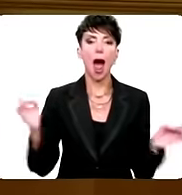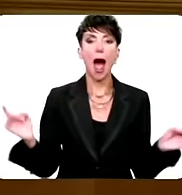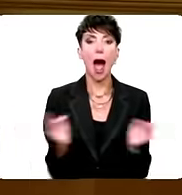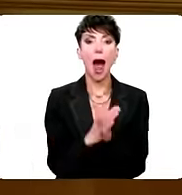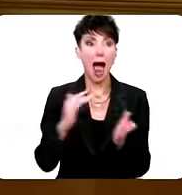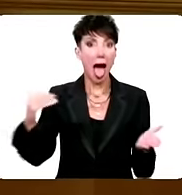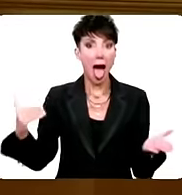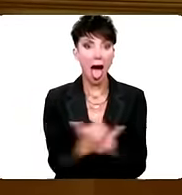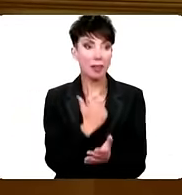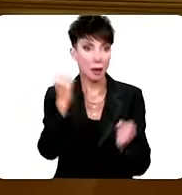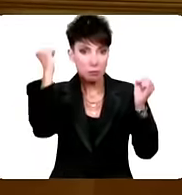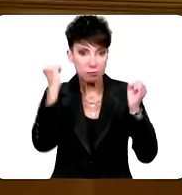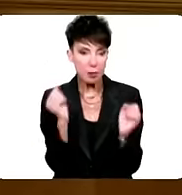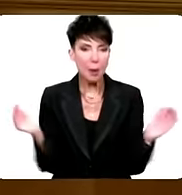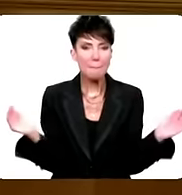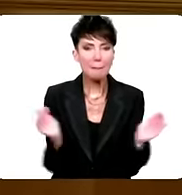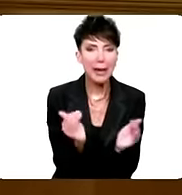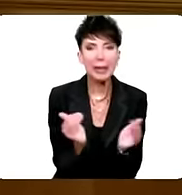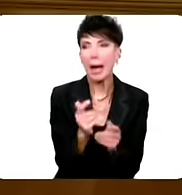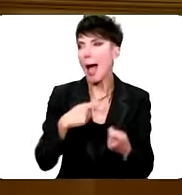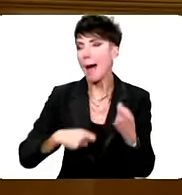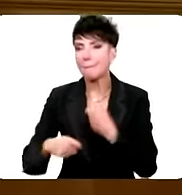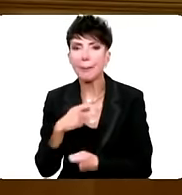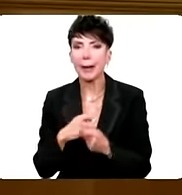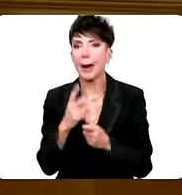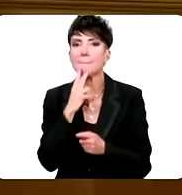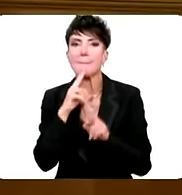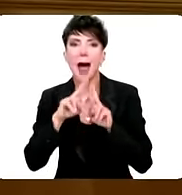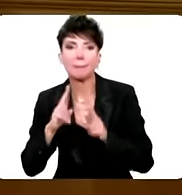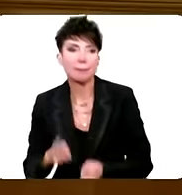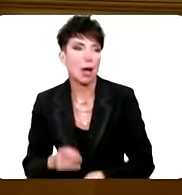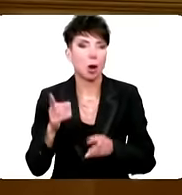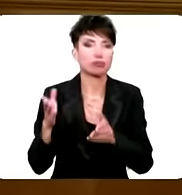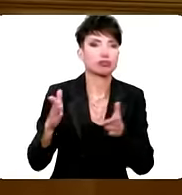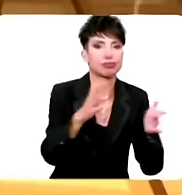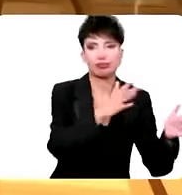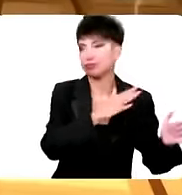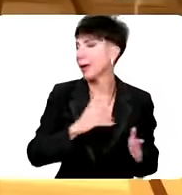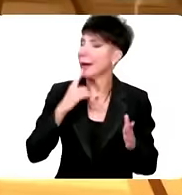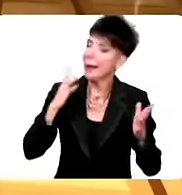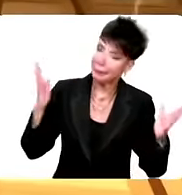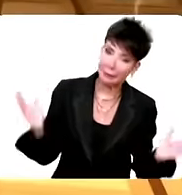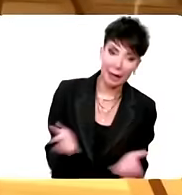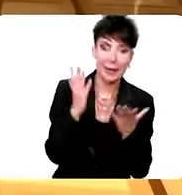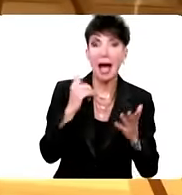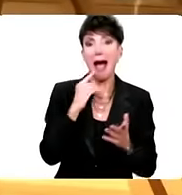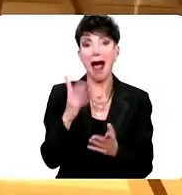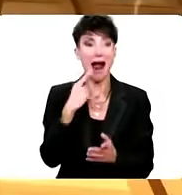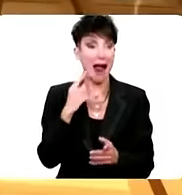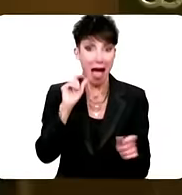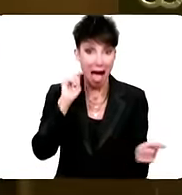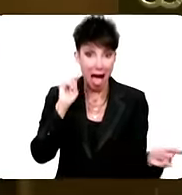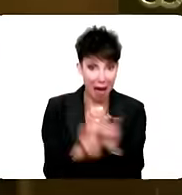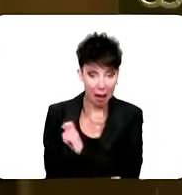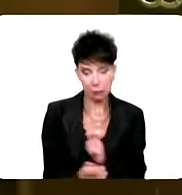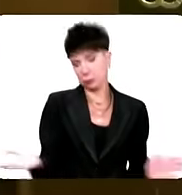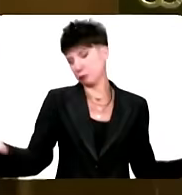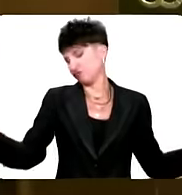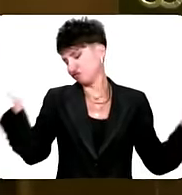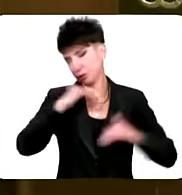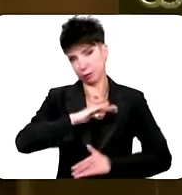τις οποίες θα δούμε τώρα στην πορεία. Αλλαγή στο κεντρικό πυρήνα της πολιτικής μας δεν θα υπάρξει. Γάμος ομόφυλων ζευγαριών.